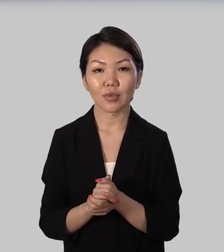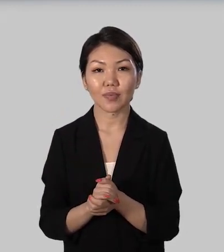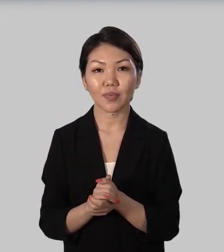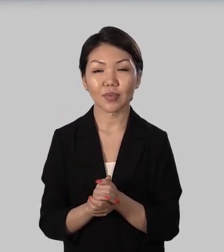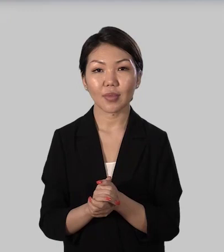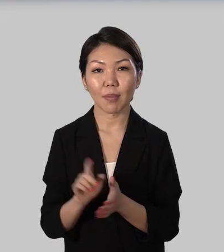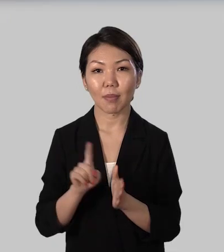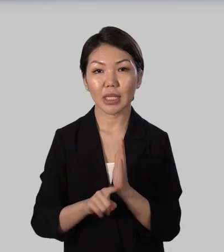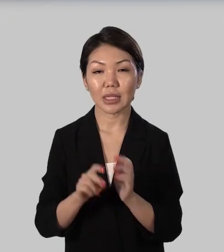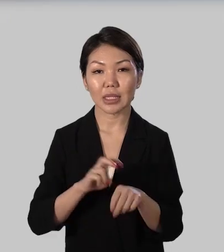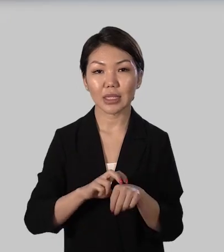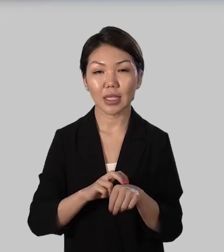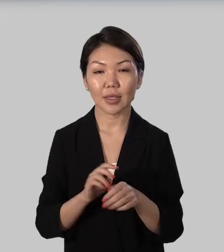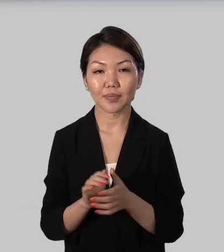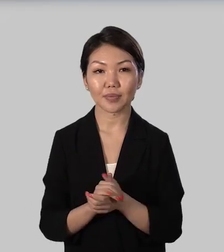ключевые слова